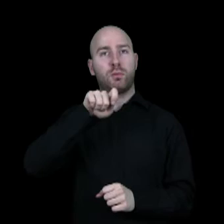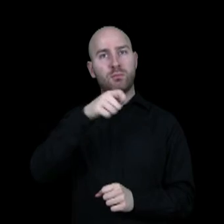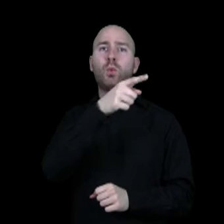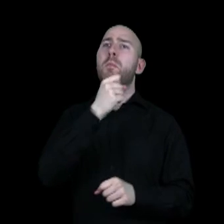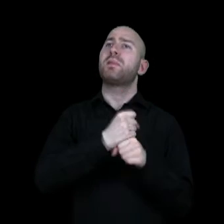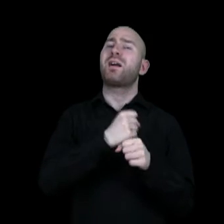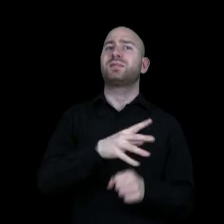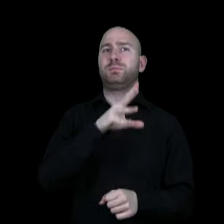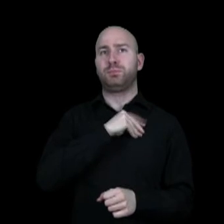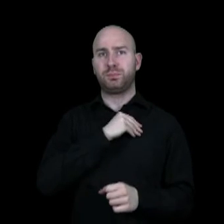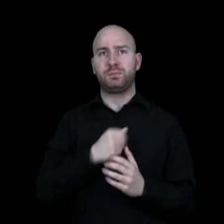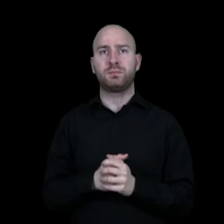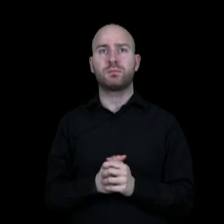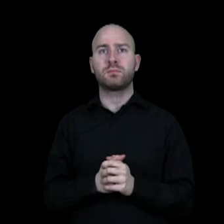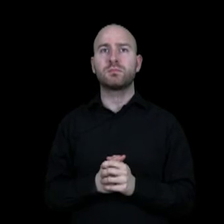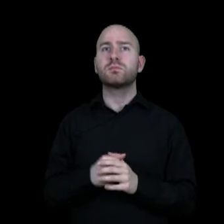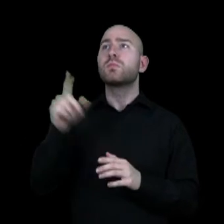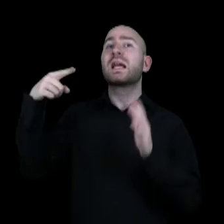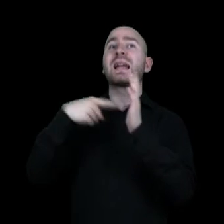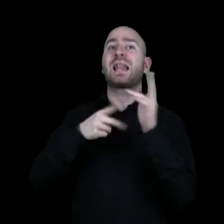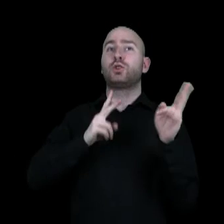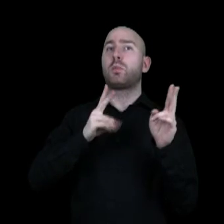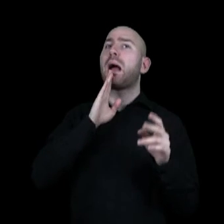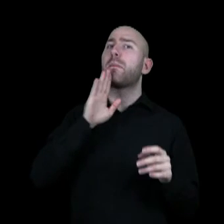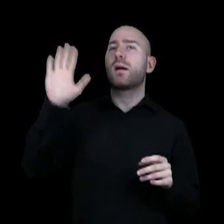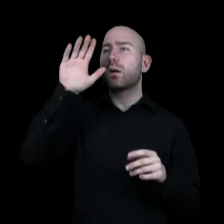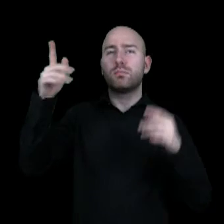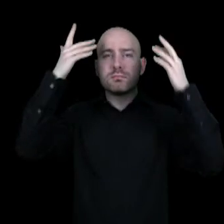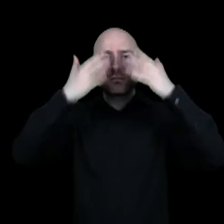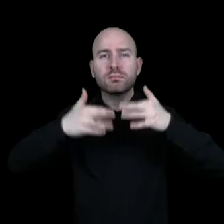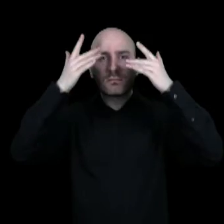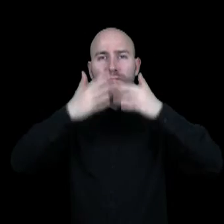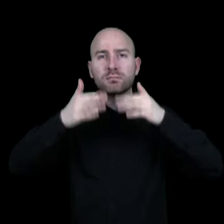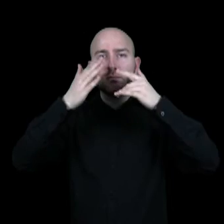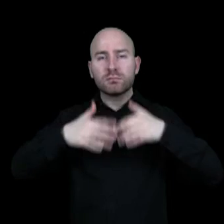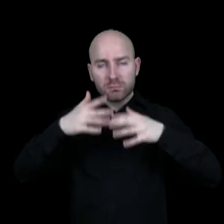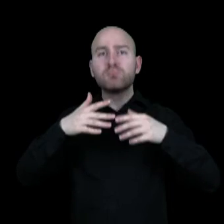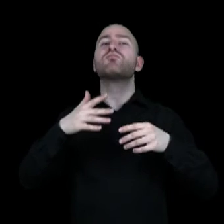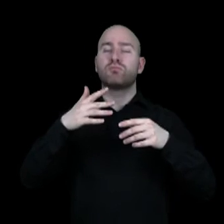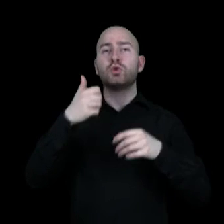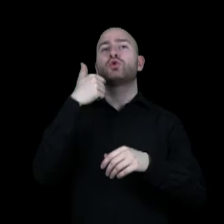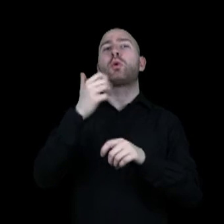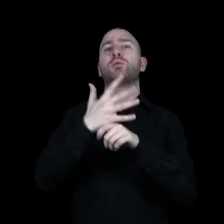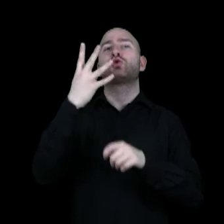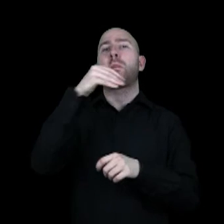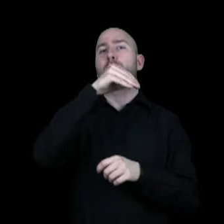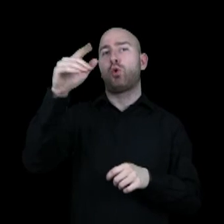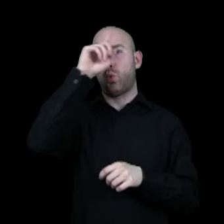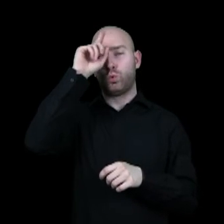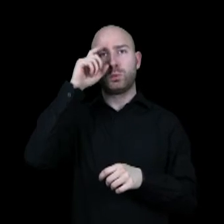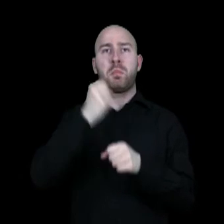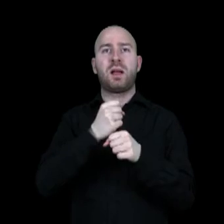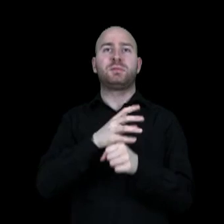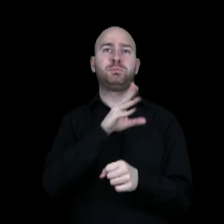robocza siłę roboczą zaznaczę na na zielono Uruchom ten zielony